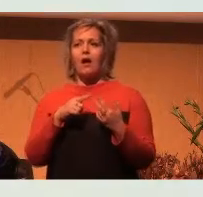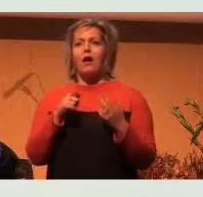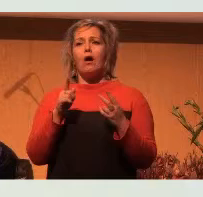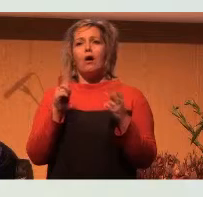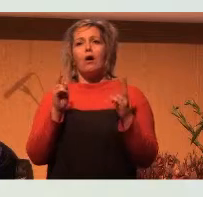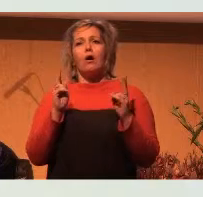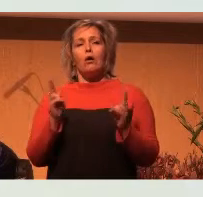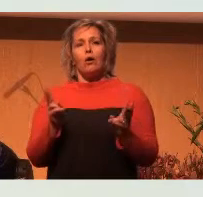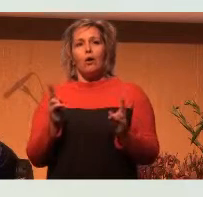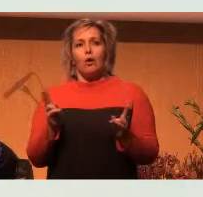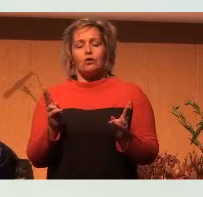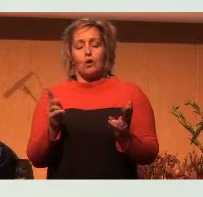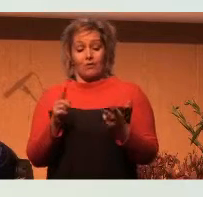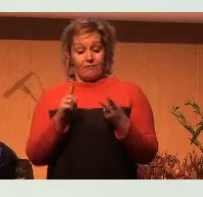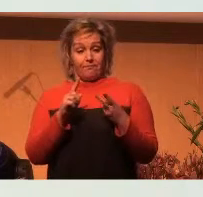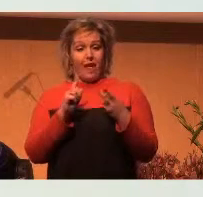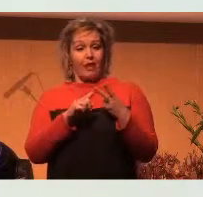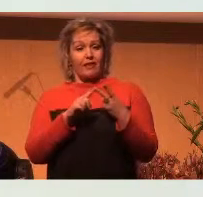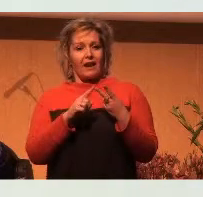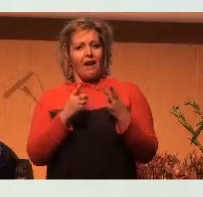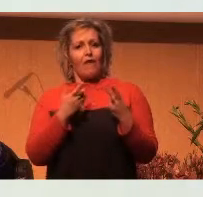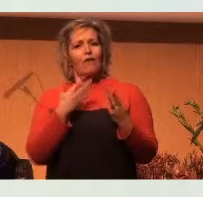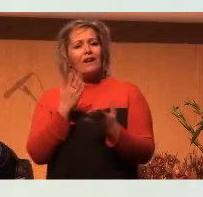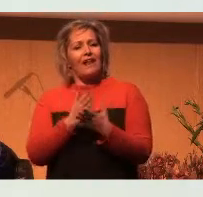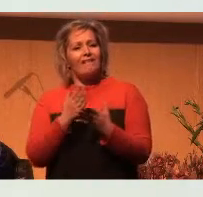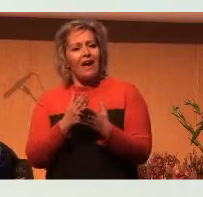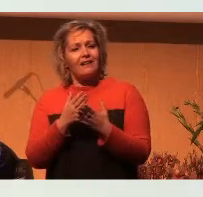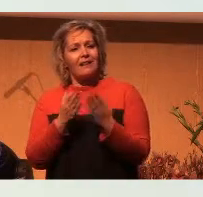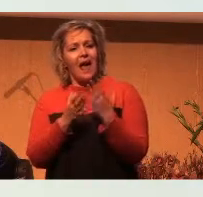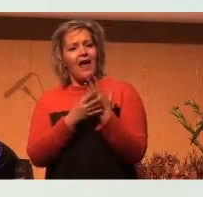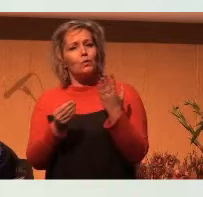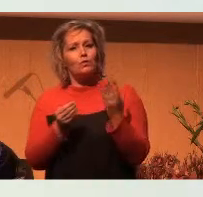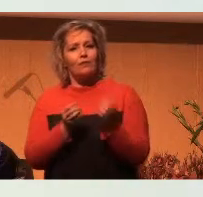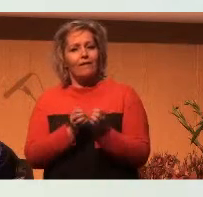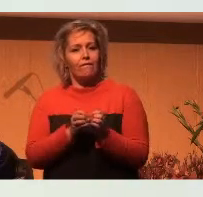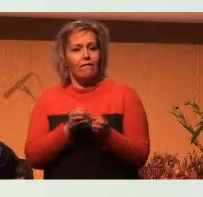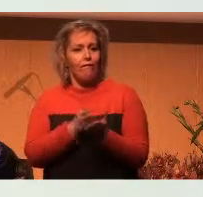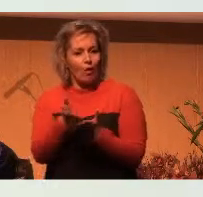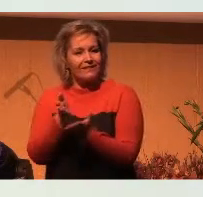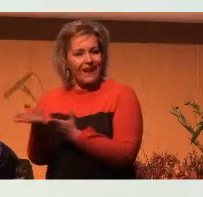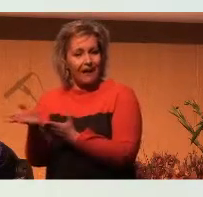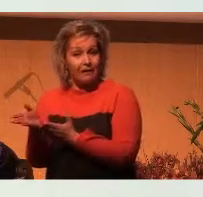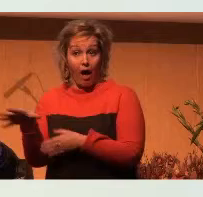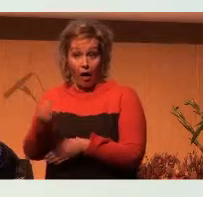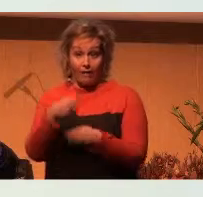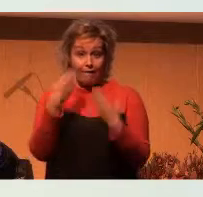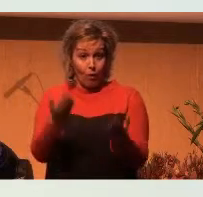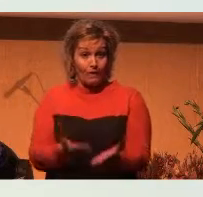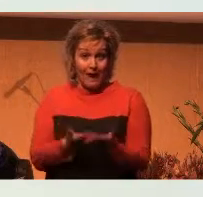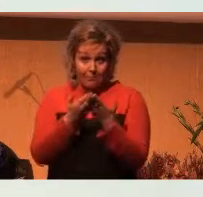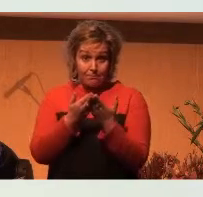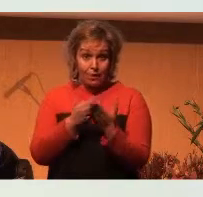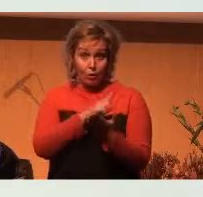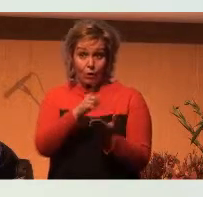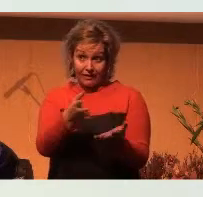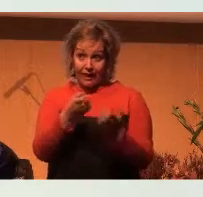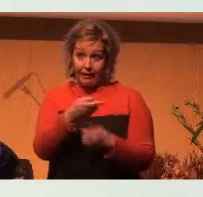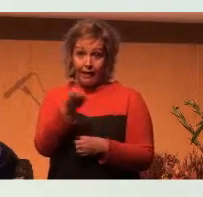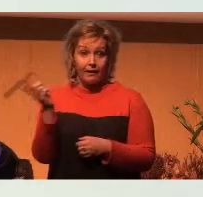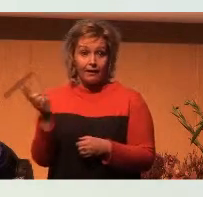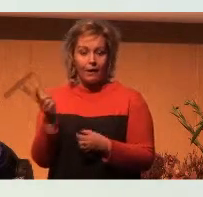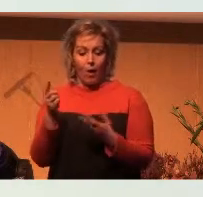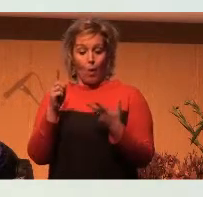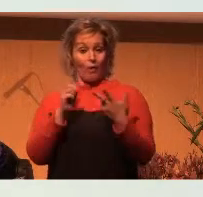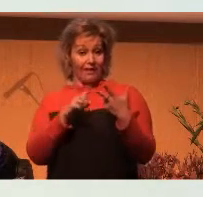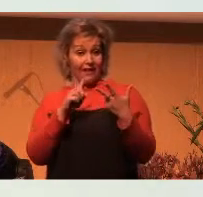er det andre er hvor rettferdig ressursene er fordelt. Får alle hjelpen de skal når de trenger det? Og